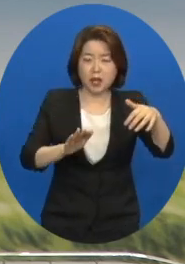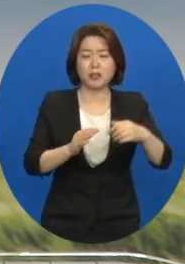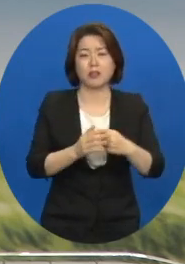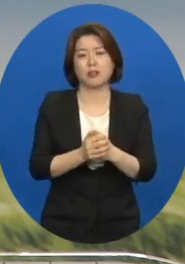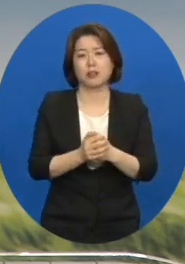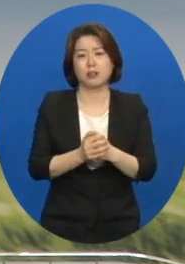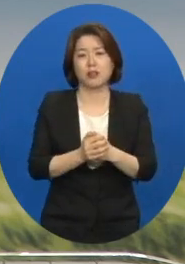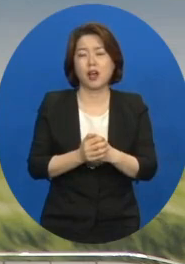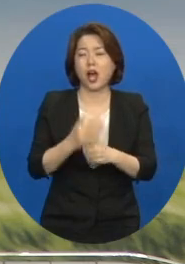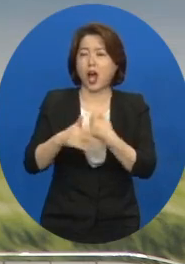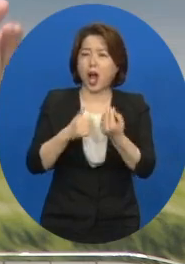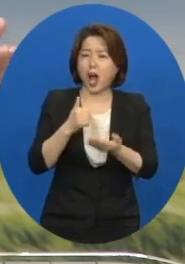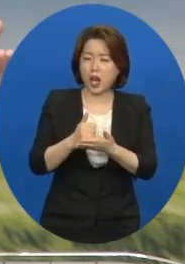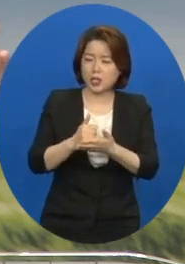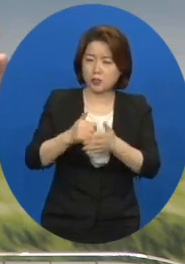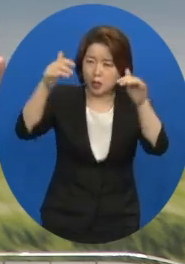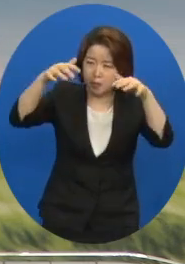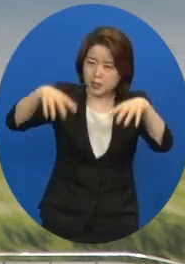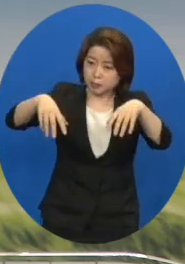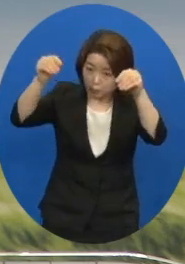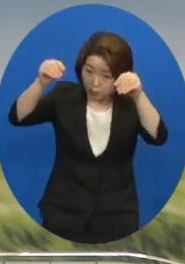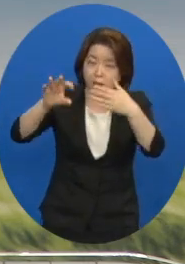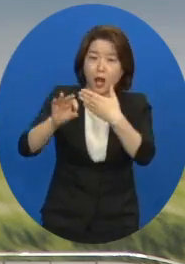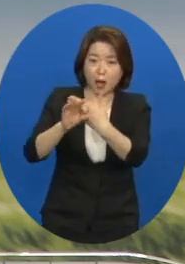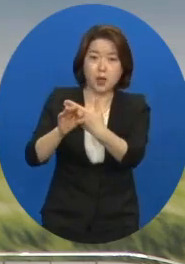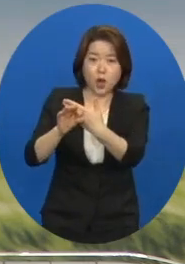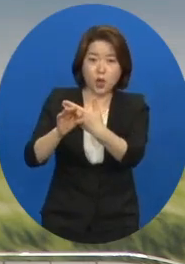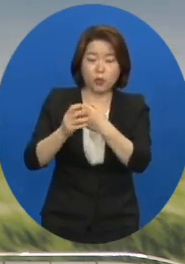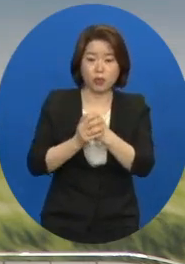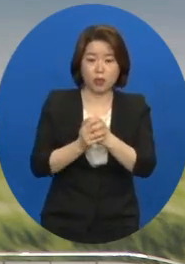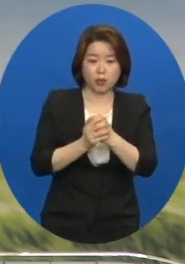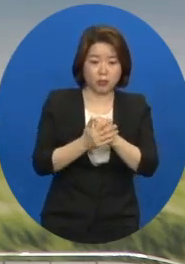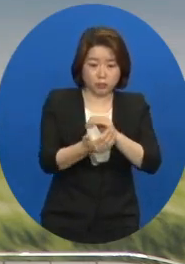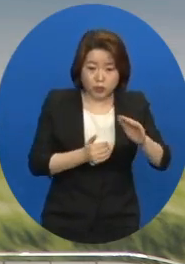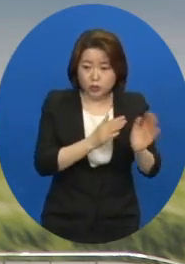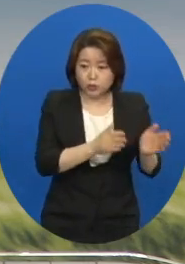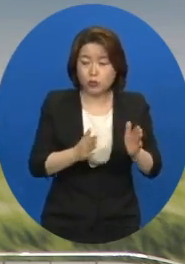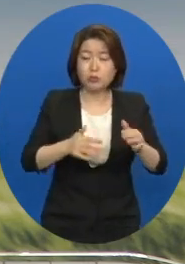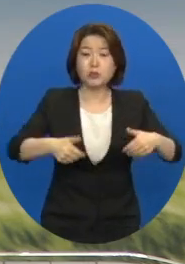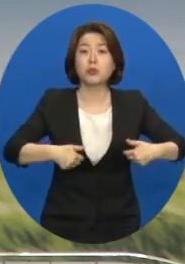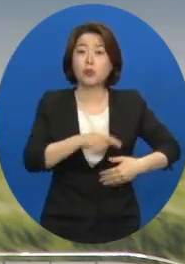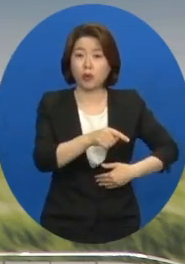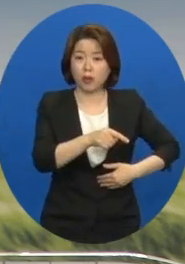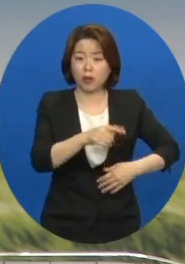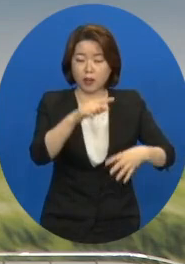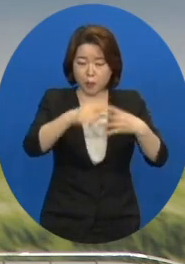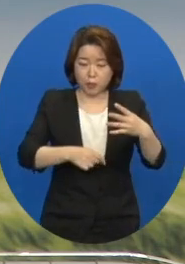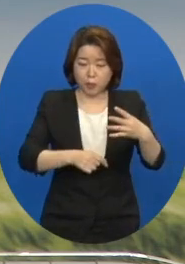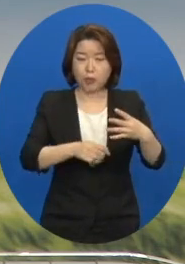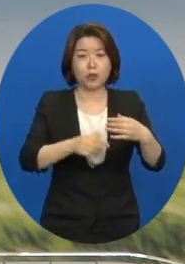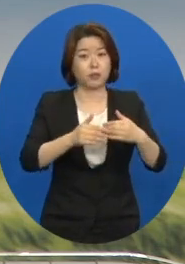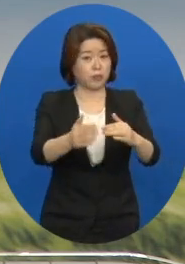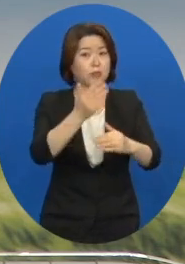그래도 하나님이 비를 그치게 하시면 준비가 되어야 그 프로그램도 진행이